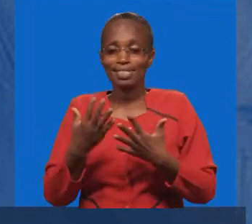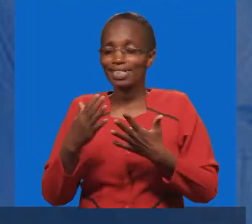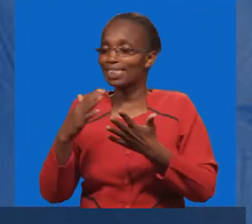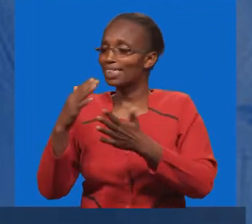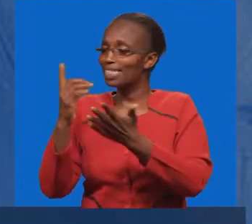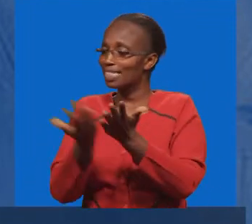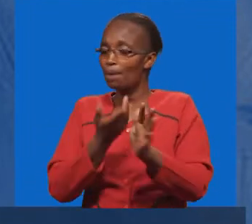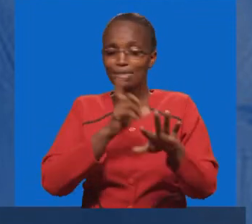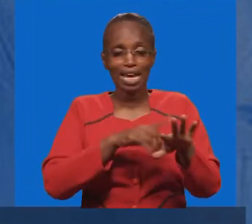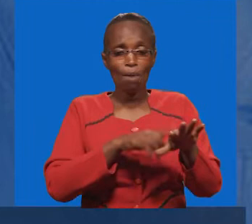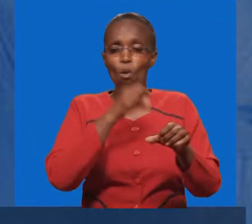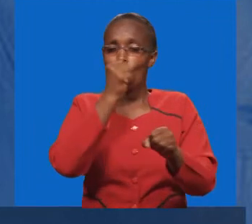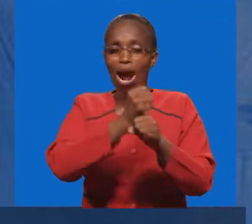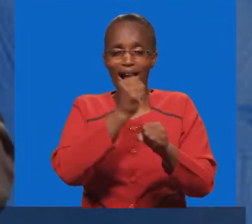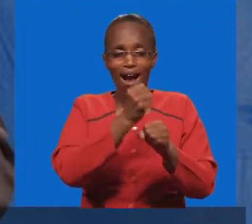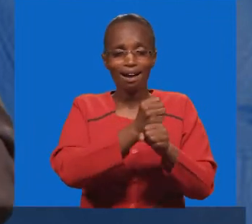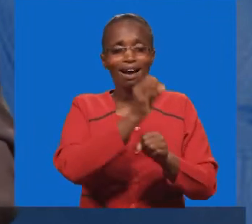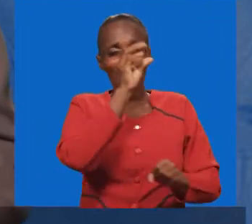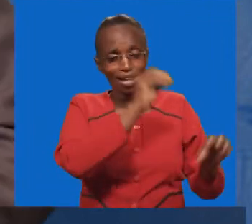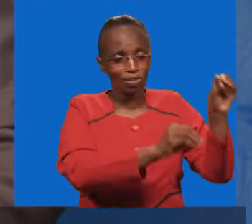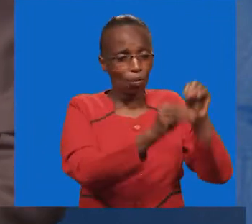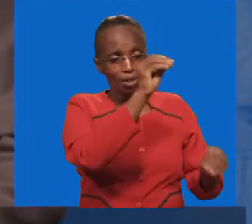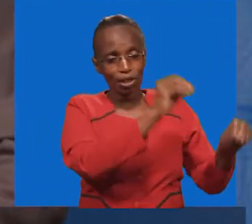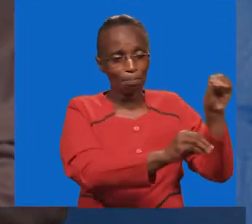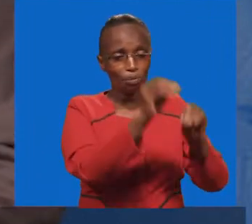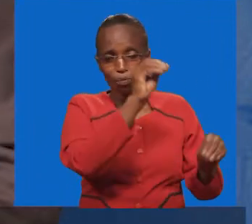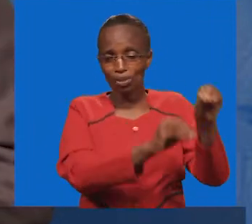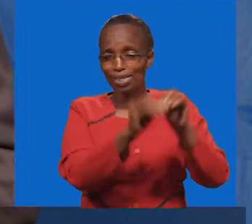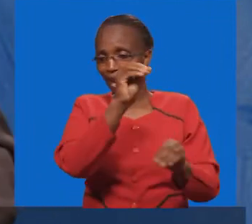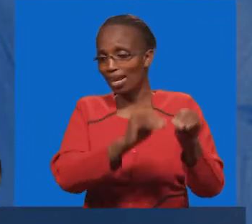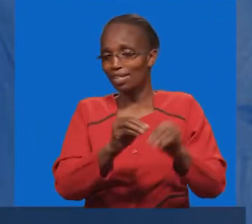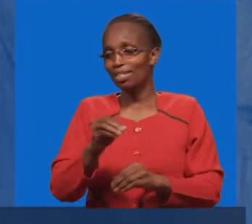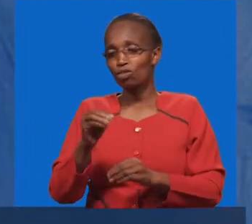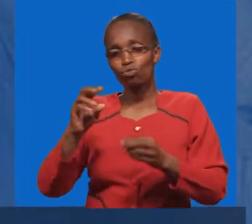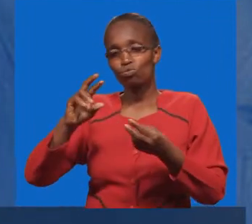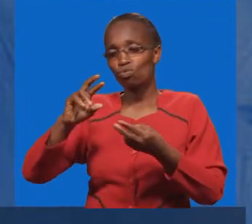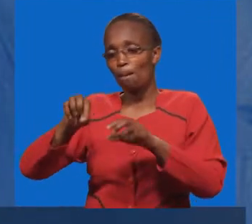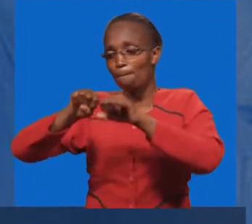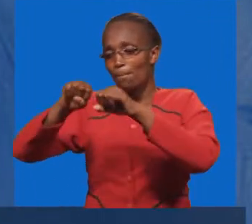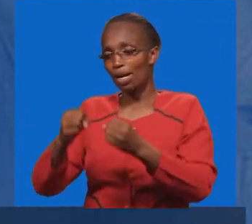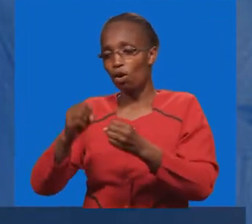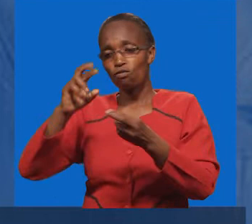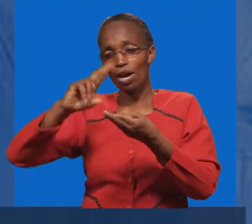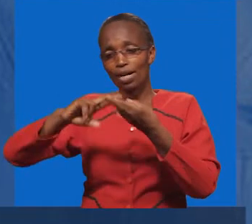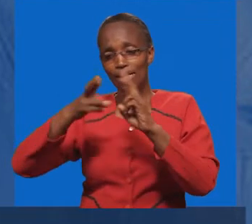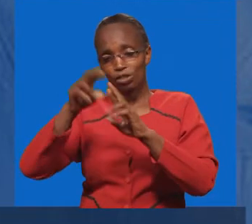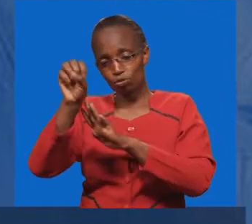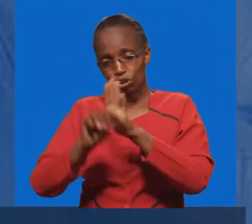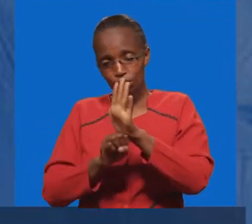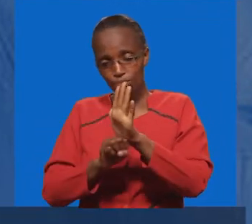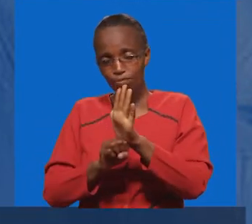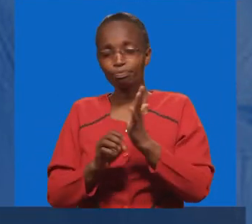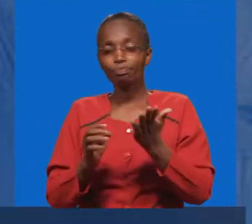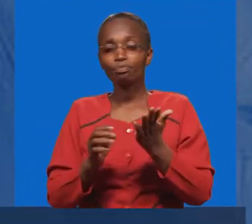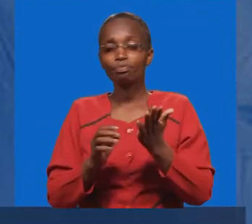children? Unajua kazi imefika mahali ya kuchangia wewe uwe upatikani kwa familia yako. Wewe